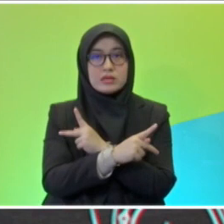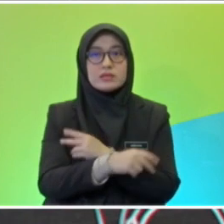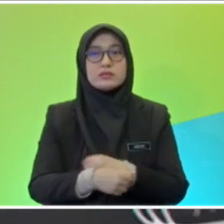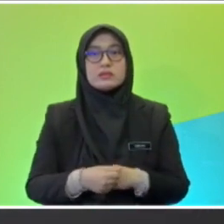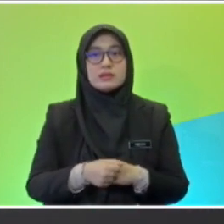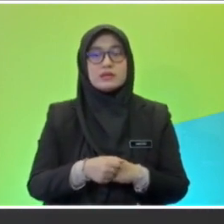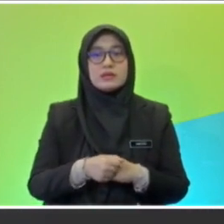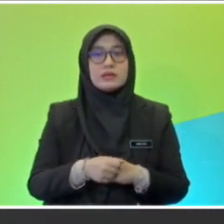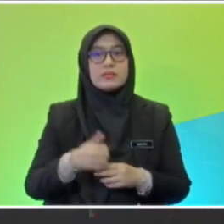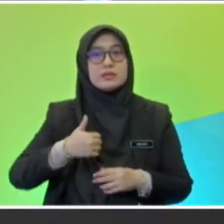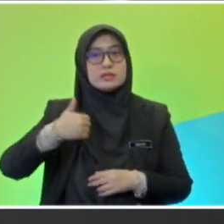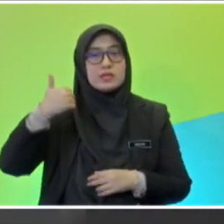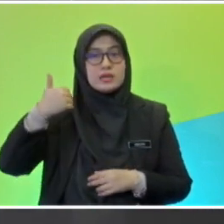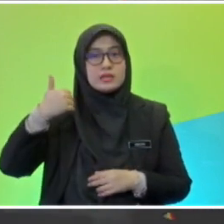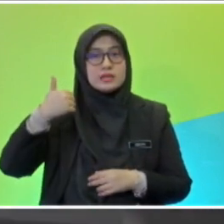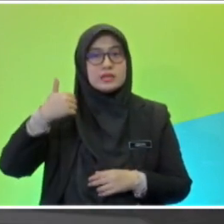semua